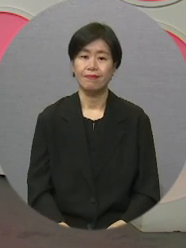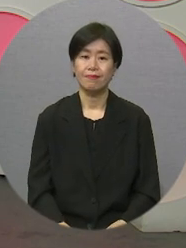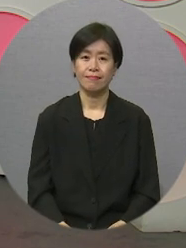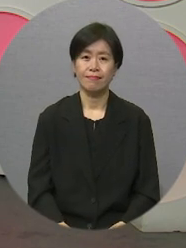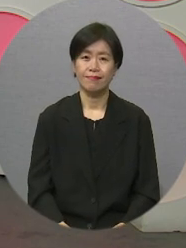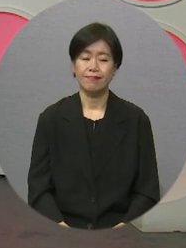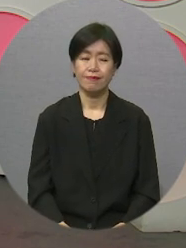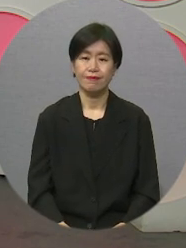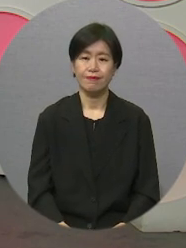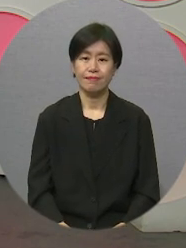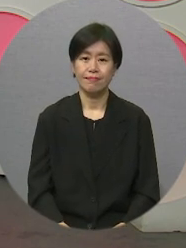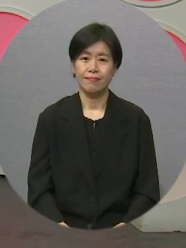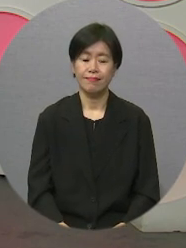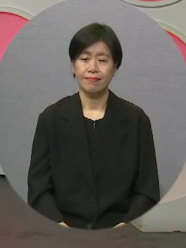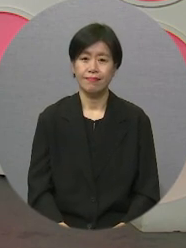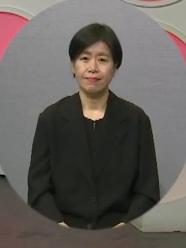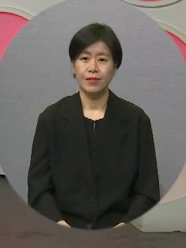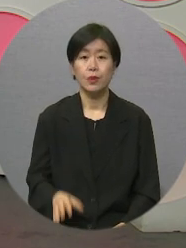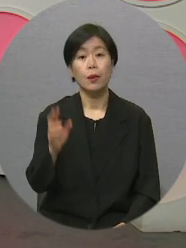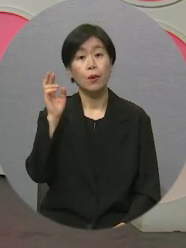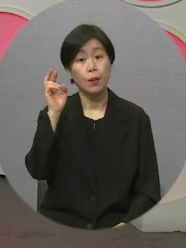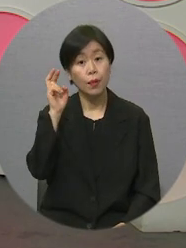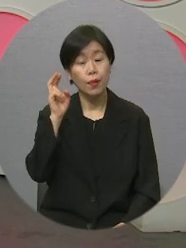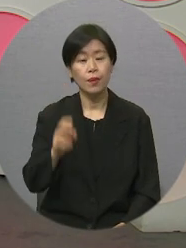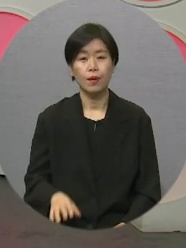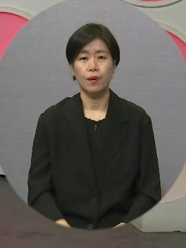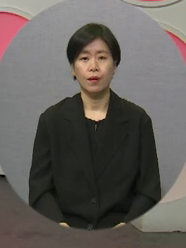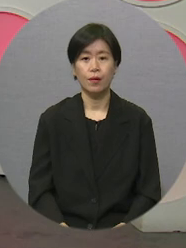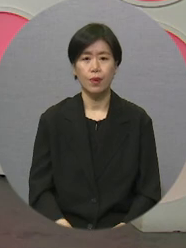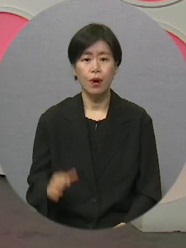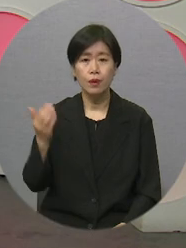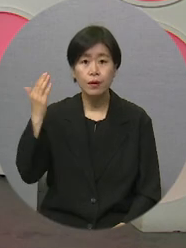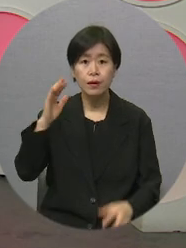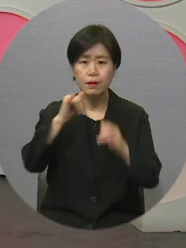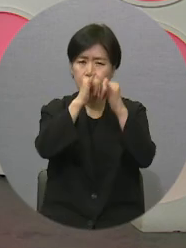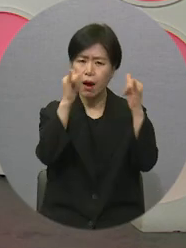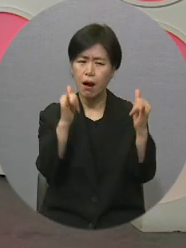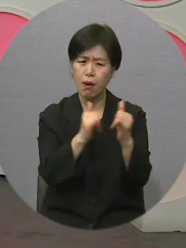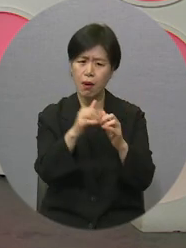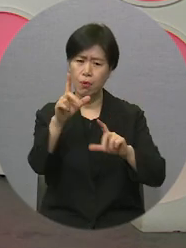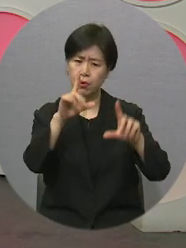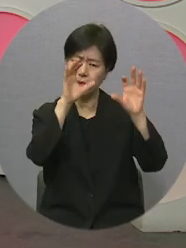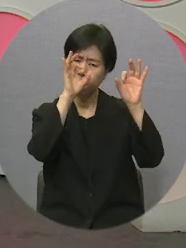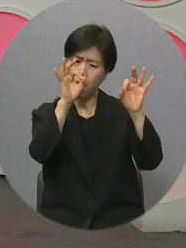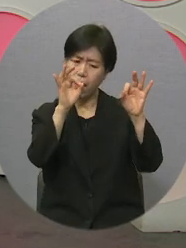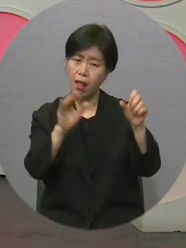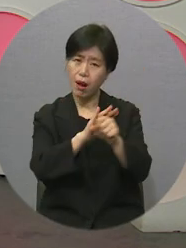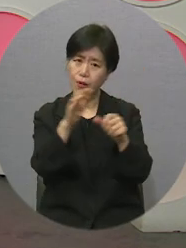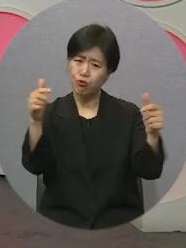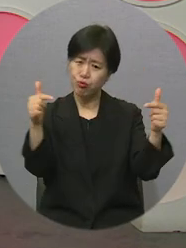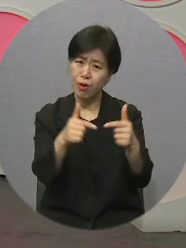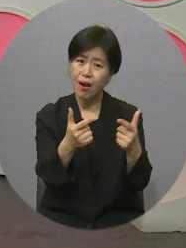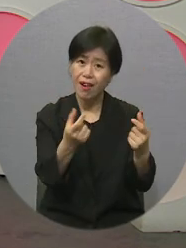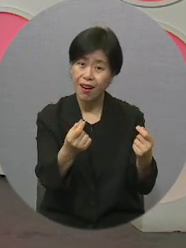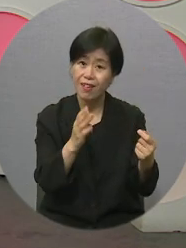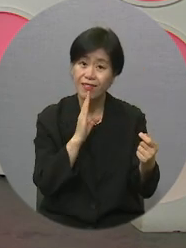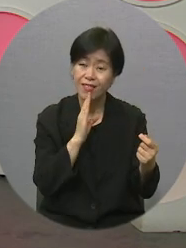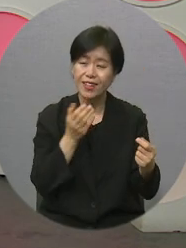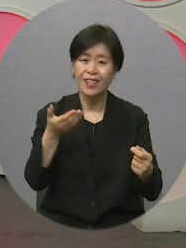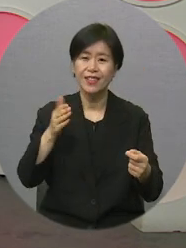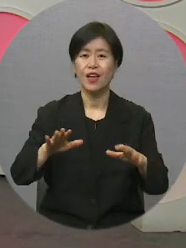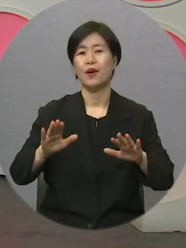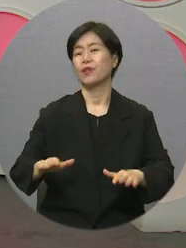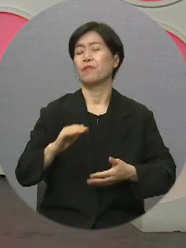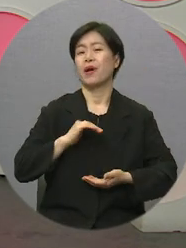수도 있으니까 그럼요. 행여 요즘처럼 사회가 각박해지더라도 방금 이 사연처럼 그래도